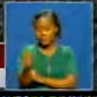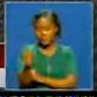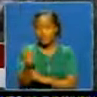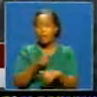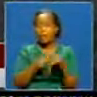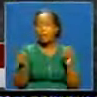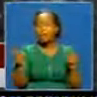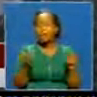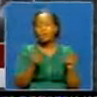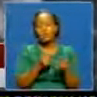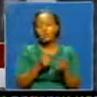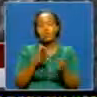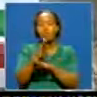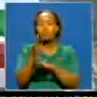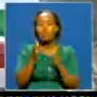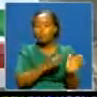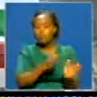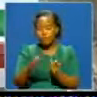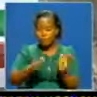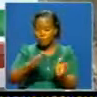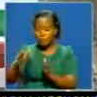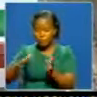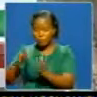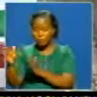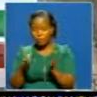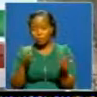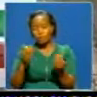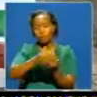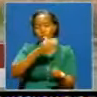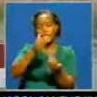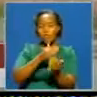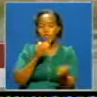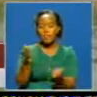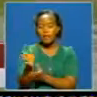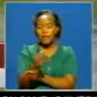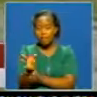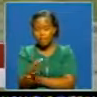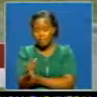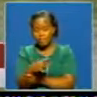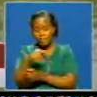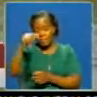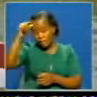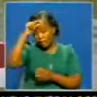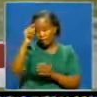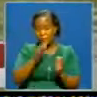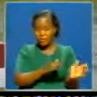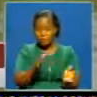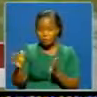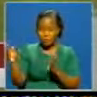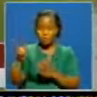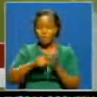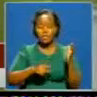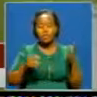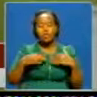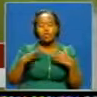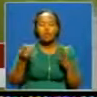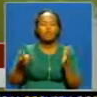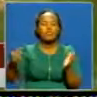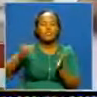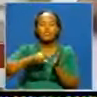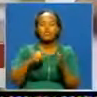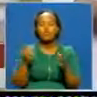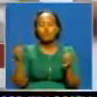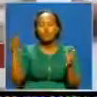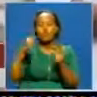hivyo, kupitia mipango kabambe ya ufugaji samaki, serikali inatumai kuimarisha uzalishaji hadi takriban 1050 kufikia